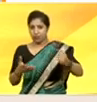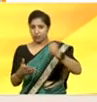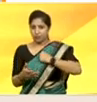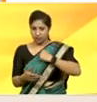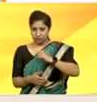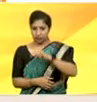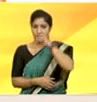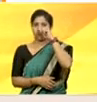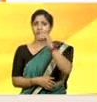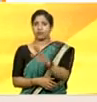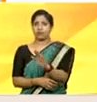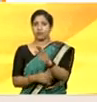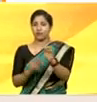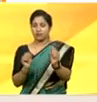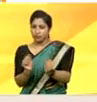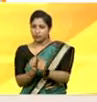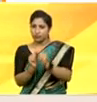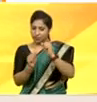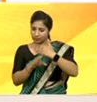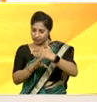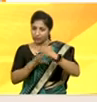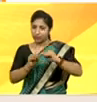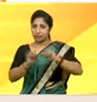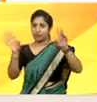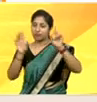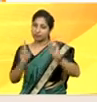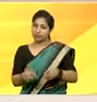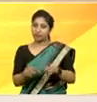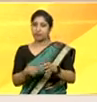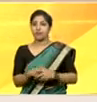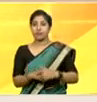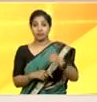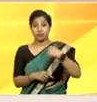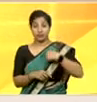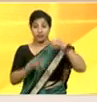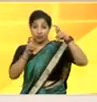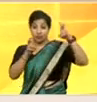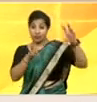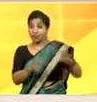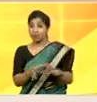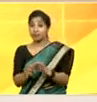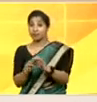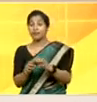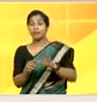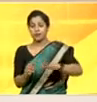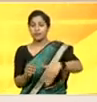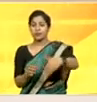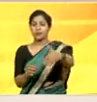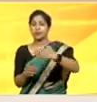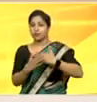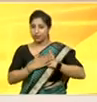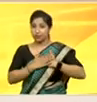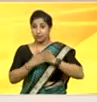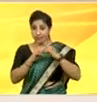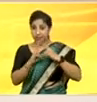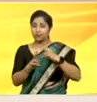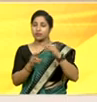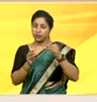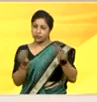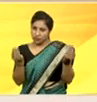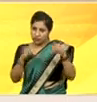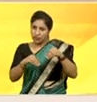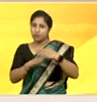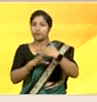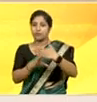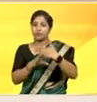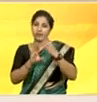#myproductmypride के साथ जरूर शेयर करें। मैं इस विषय पर आने वाले मन की बात में भी चर्चा करूंगा।